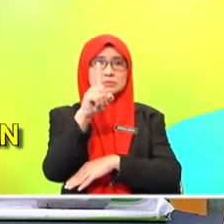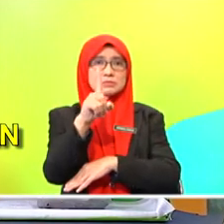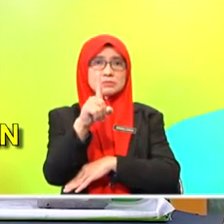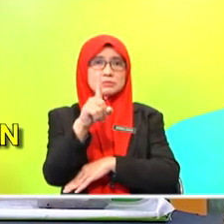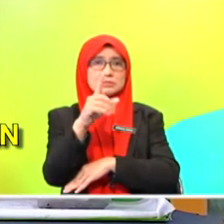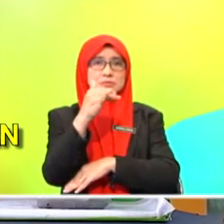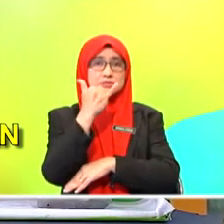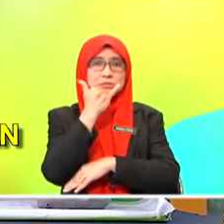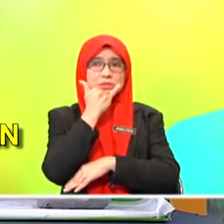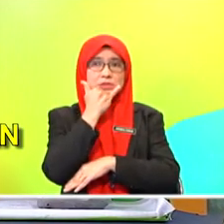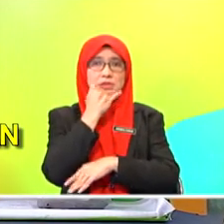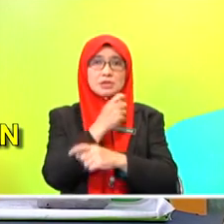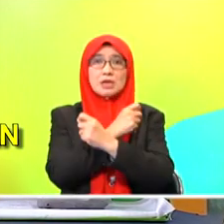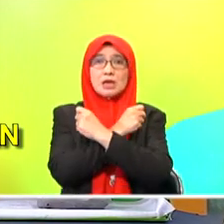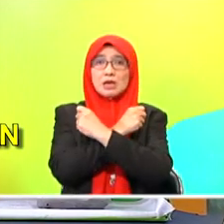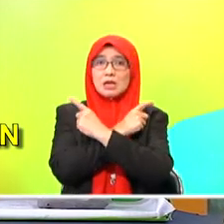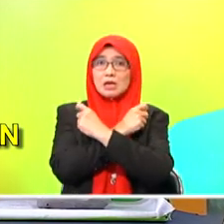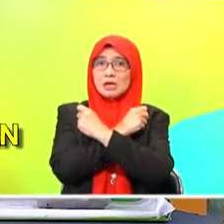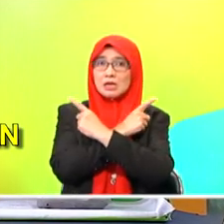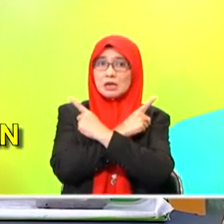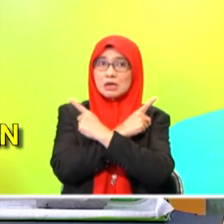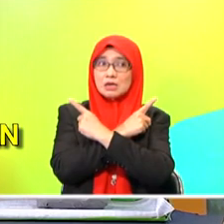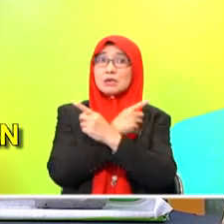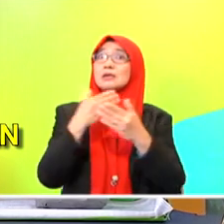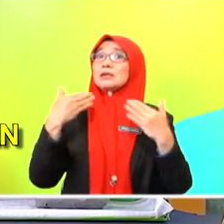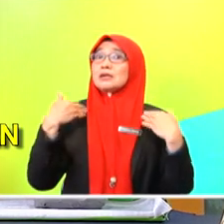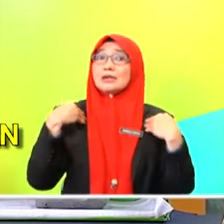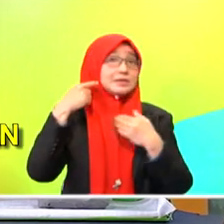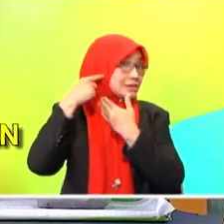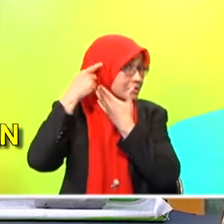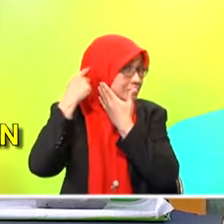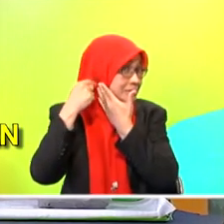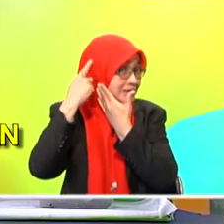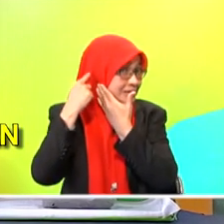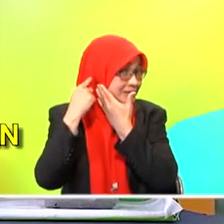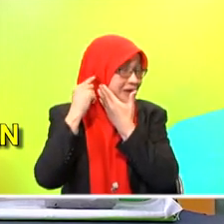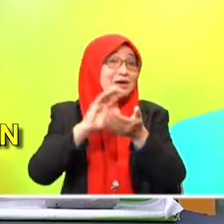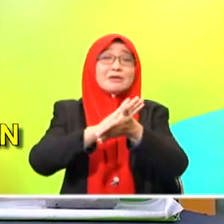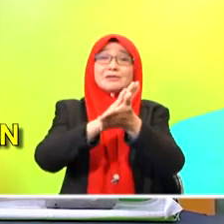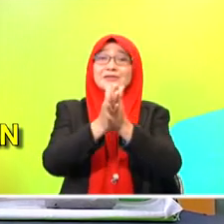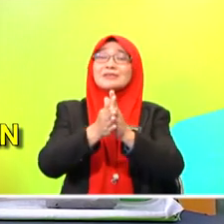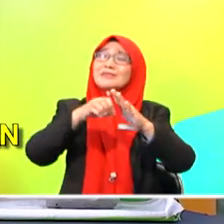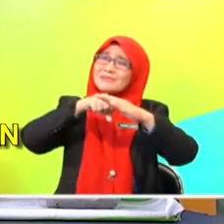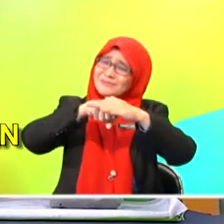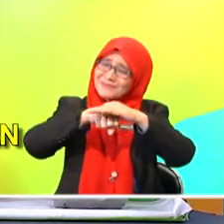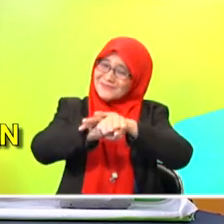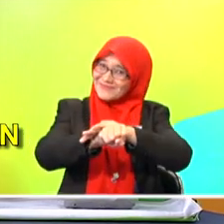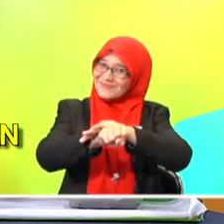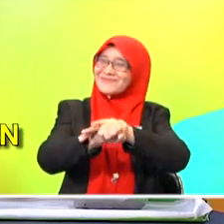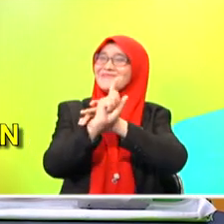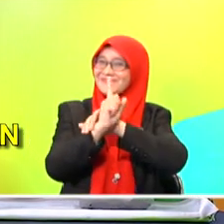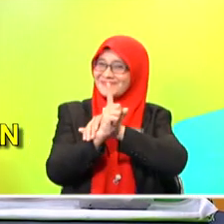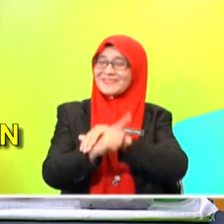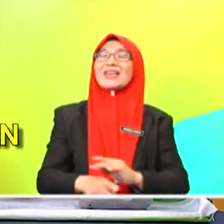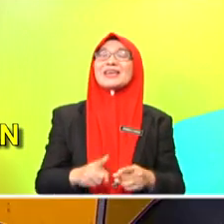Kelawar. Situ? Kelawar tu sebenarnya ia mempunyai cuping telinga. Jadi kategorinya ialah melahirkan anak. Okey, ada satu kesalahan, tak apa. Kita dalam